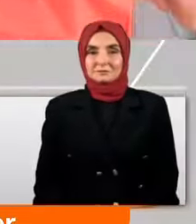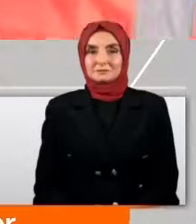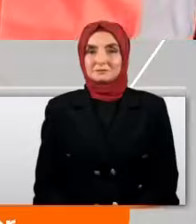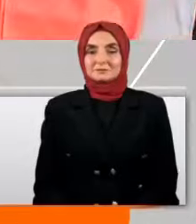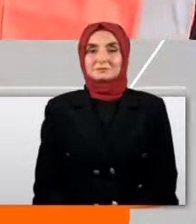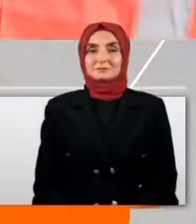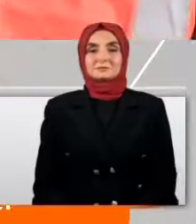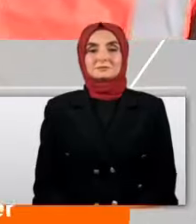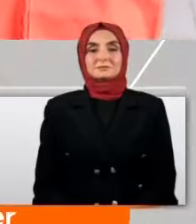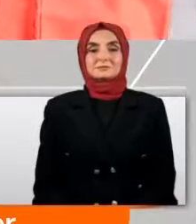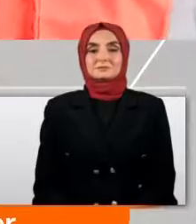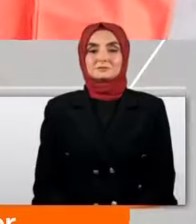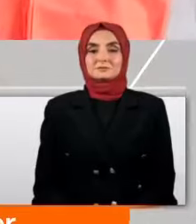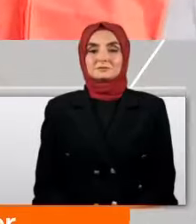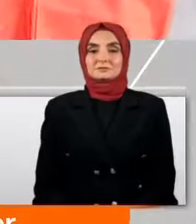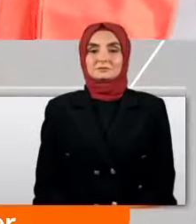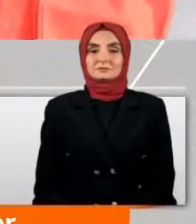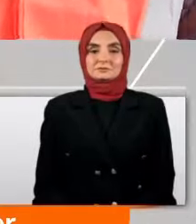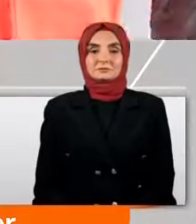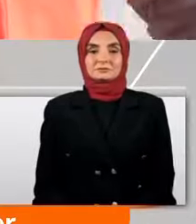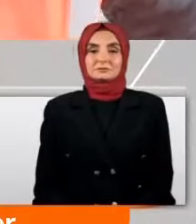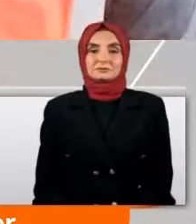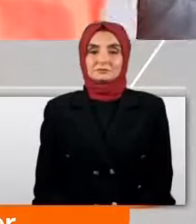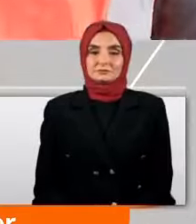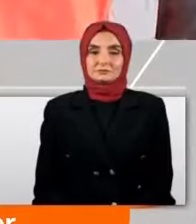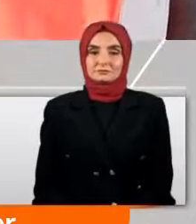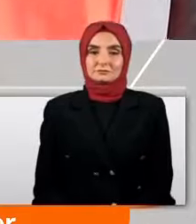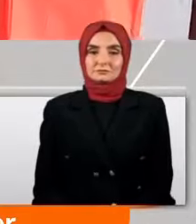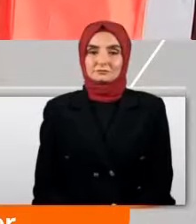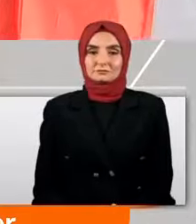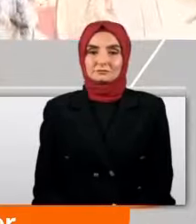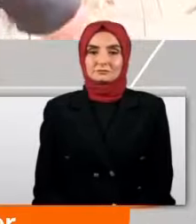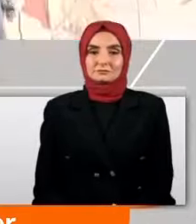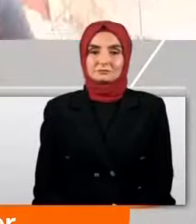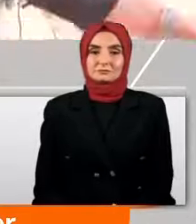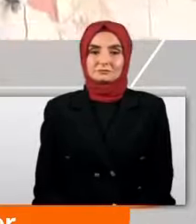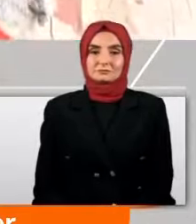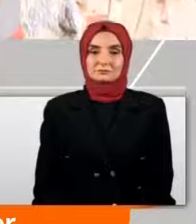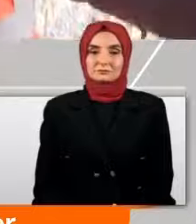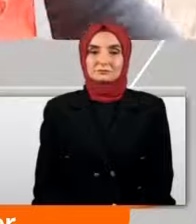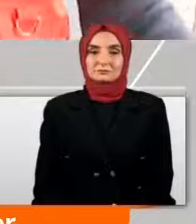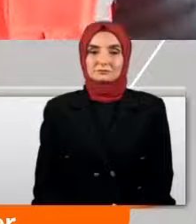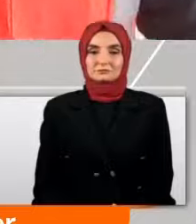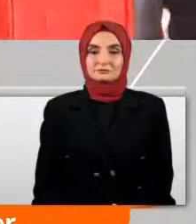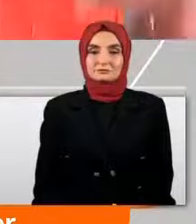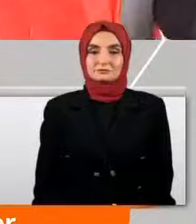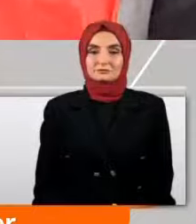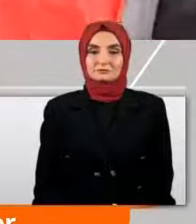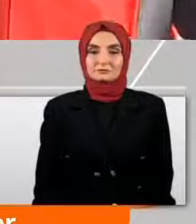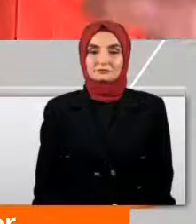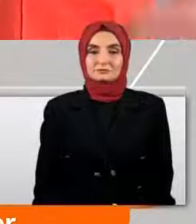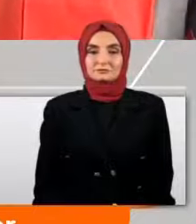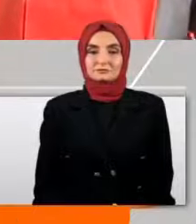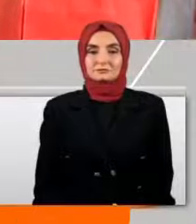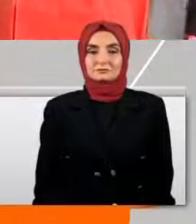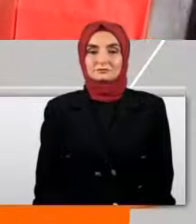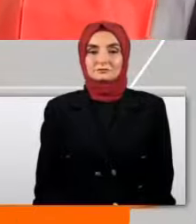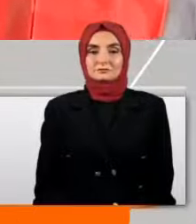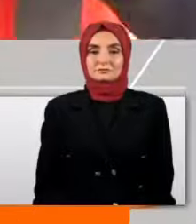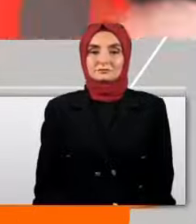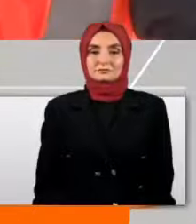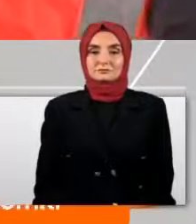Zamanında yapılan müteahhitin de suçu, her iki binanın suçu. Çünkü neden? Birbirinin duvarını kullanmışlar. Kepçeler, araçlar başladığı zaman biz binanın ziline bastık,